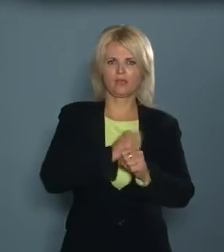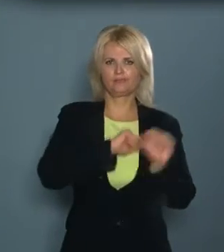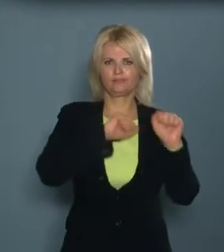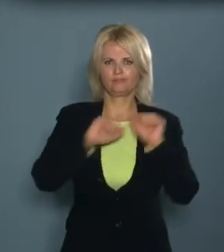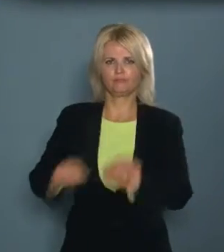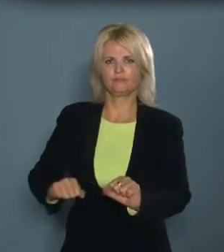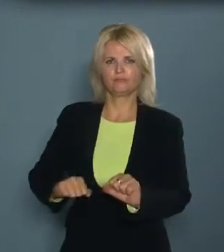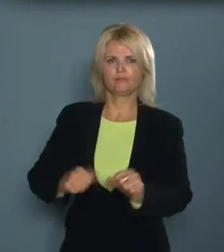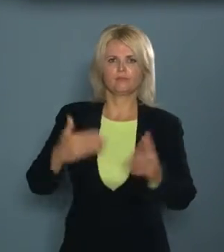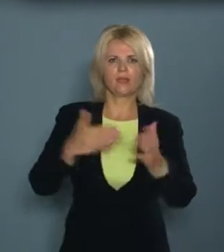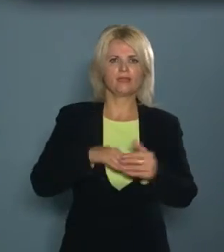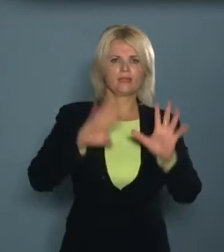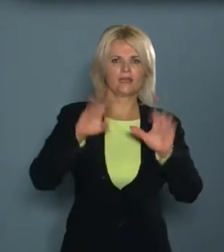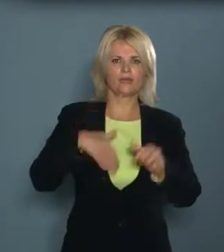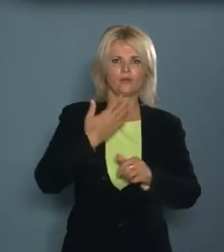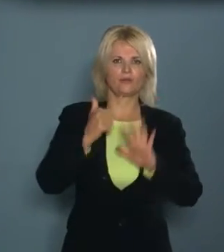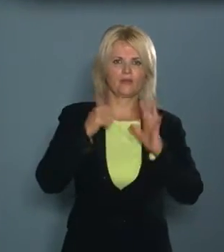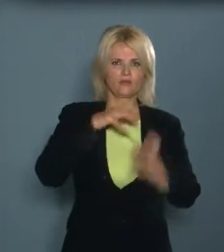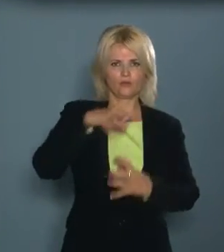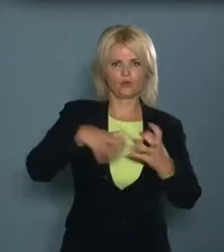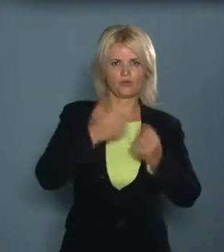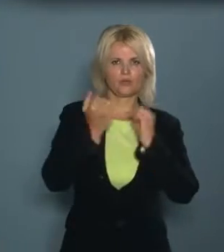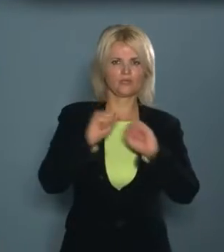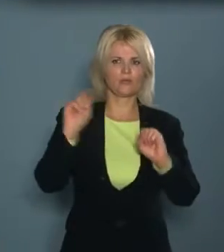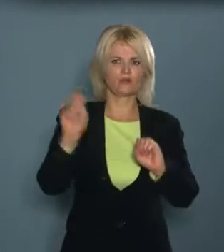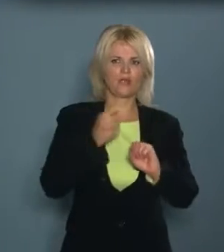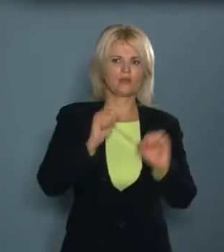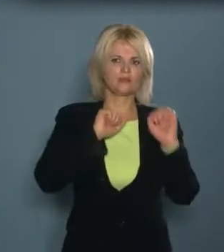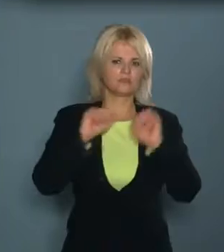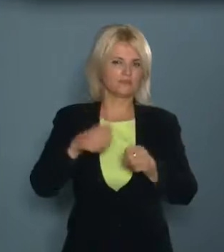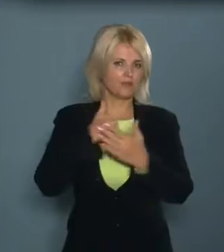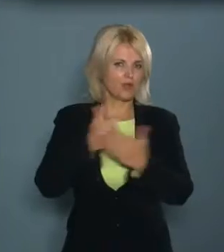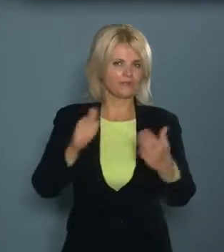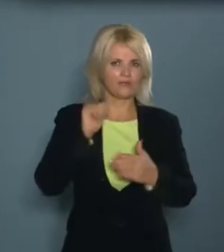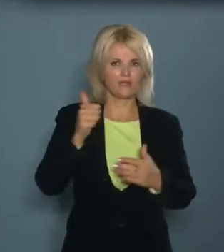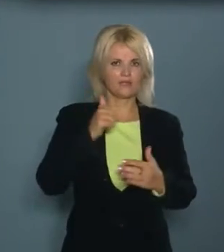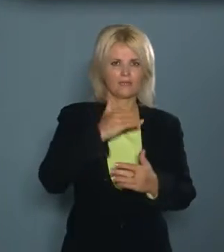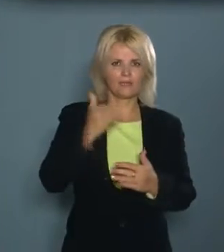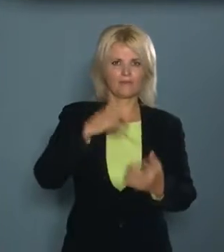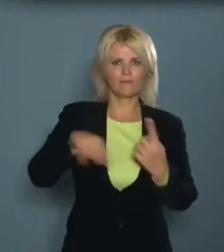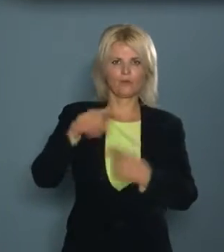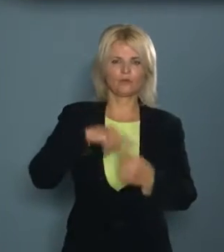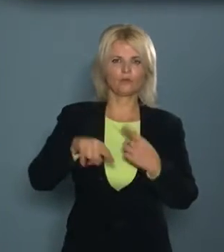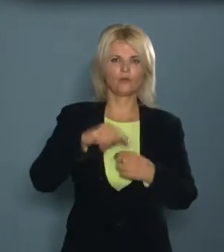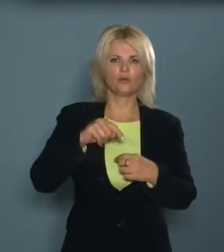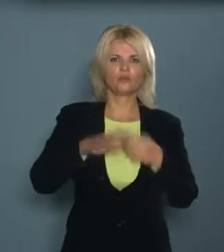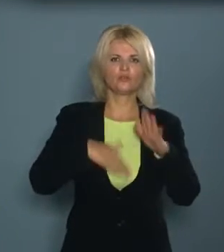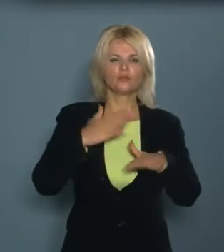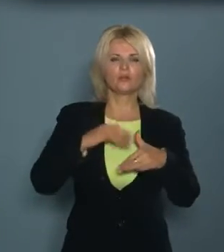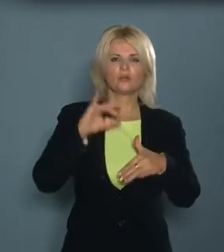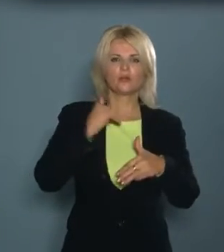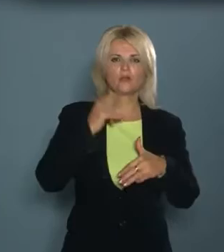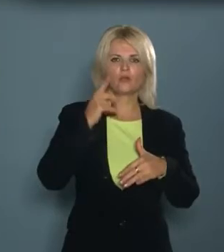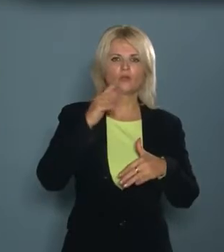résztvevőivel. Az 1956-os forradalom és szabadságharc leverésének 61. évfordulóján a soroksári